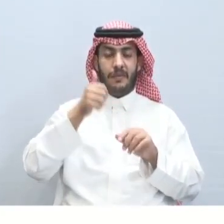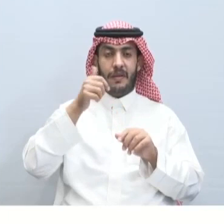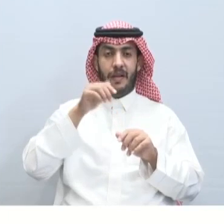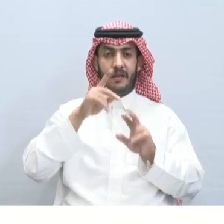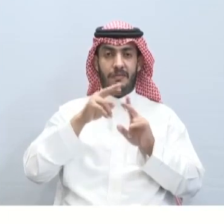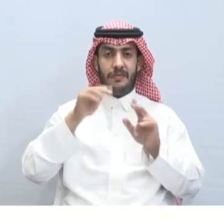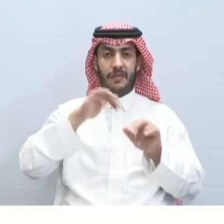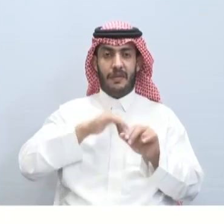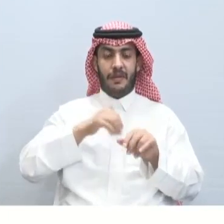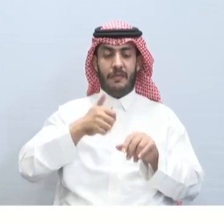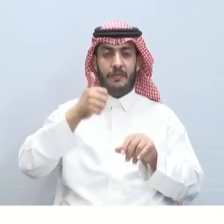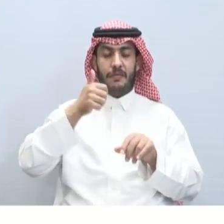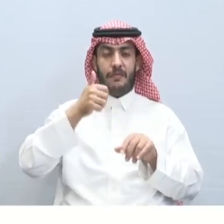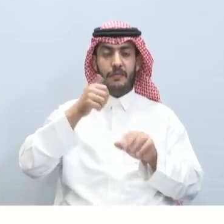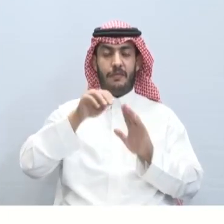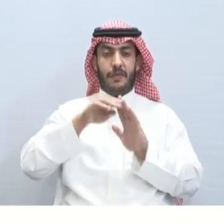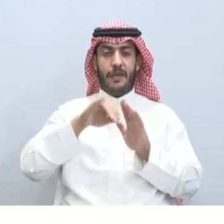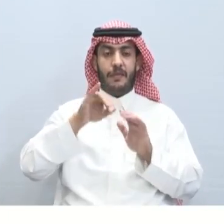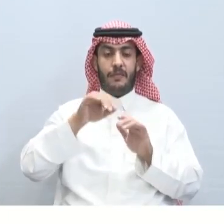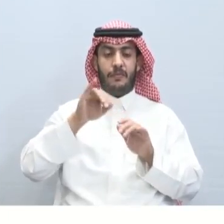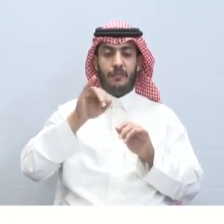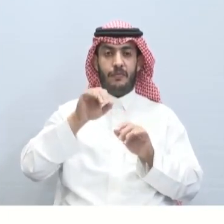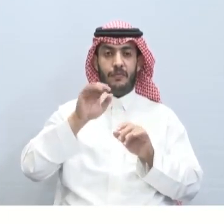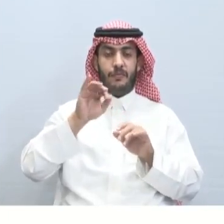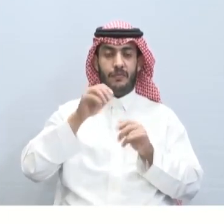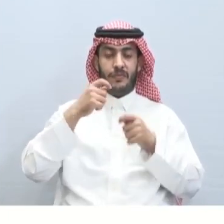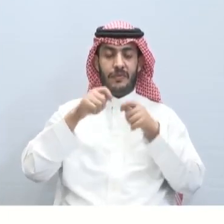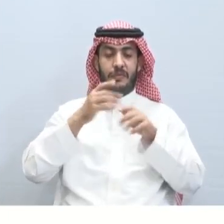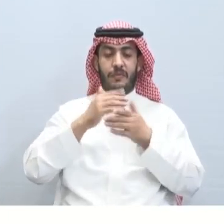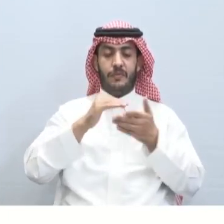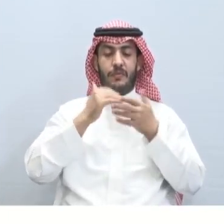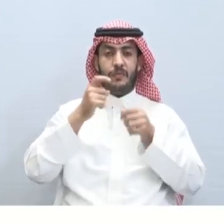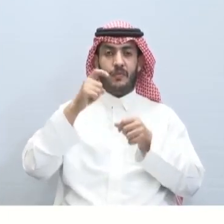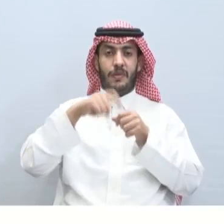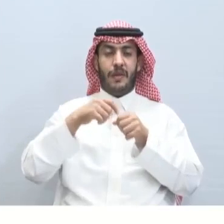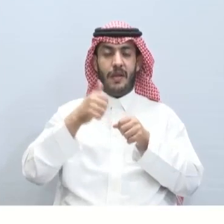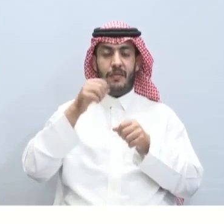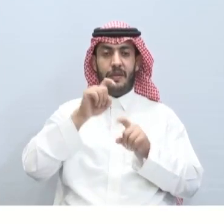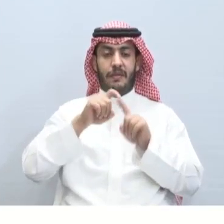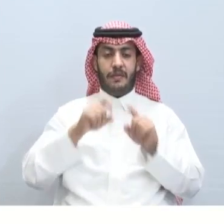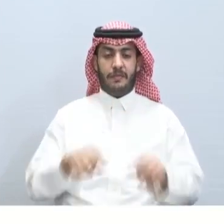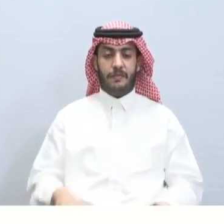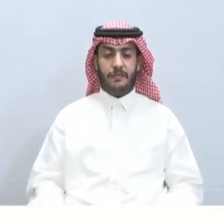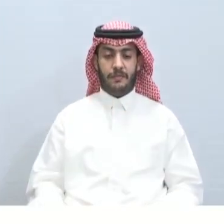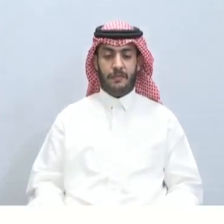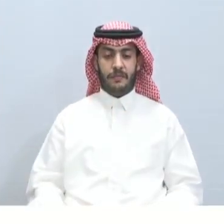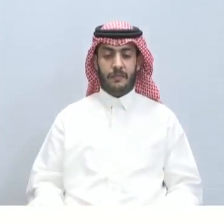حاجات ورغبات حقيقيه للمستهلكين بدقه وايضا يساعدني في الوصول الى افضل ربح